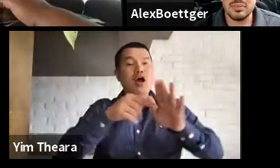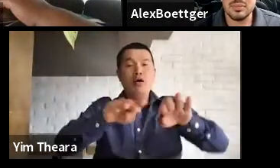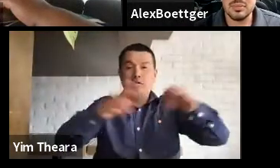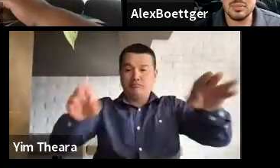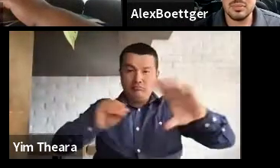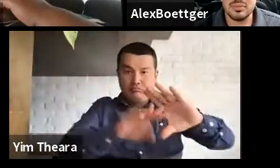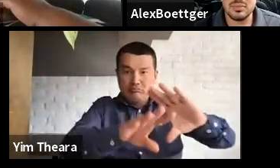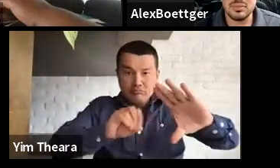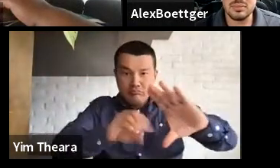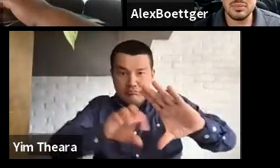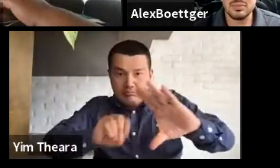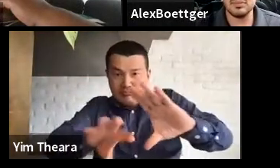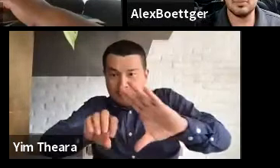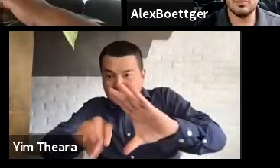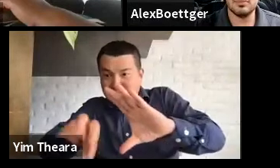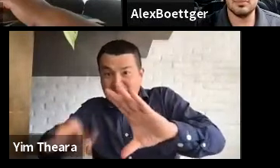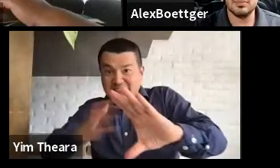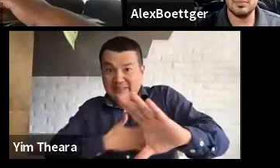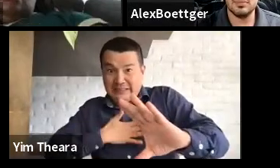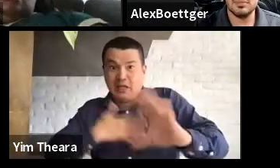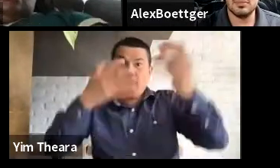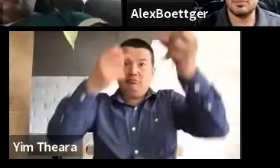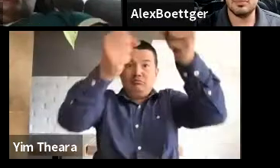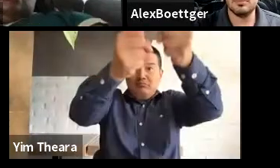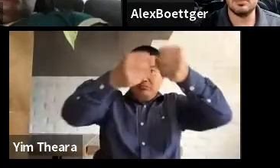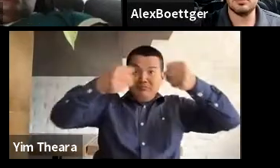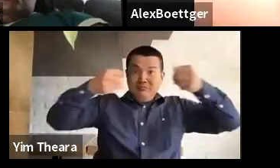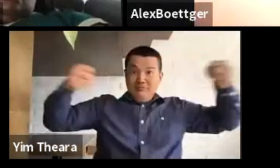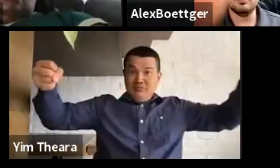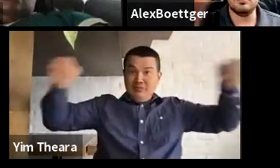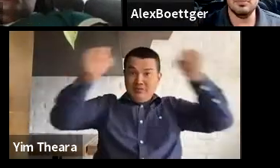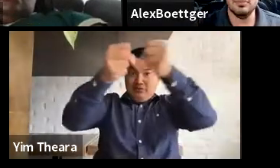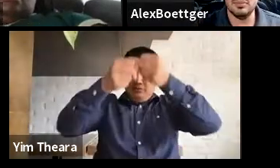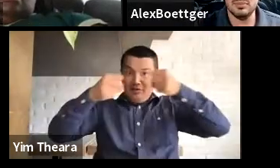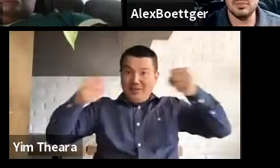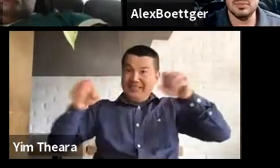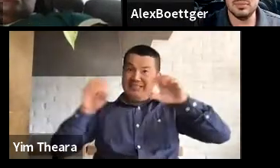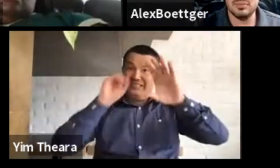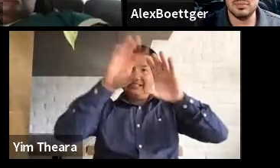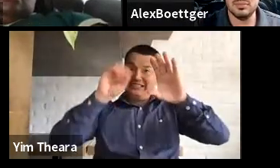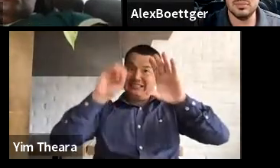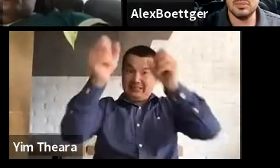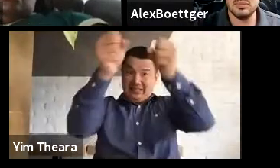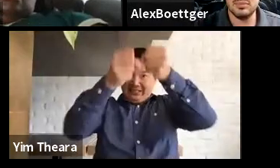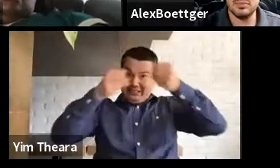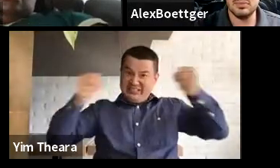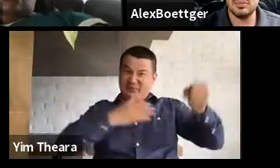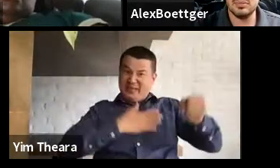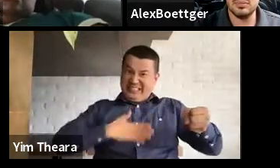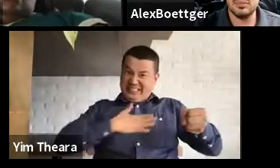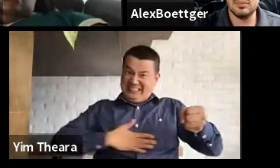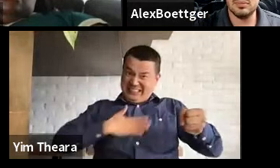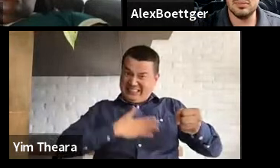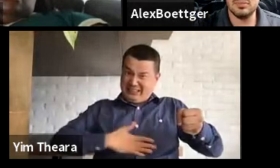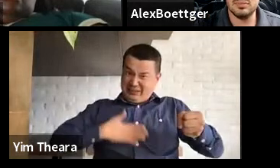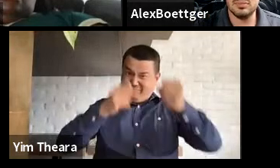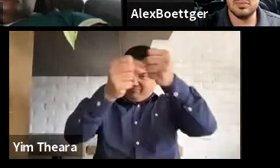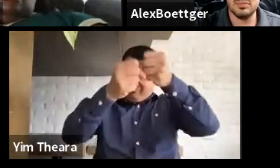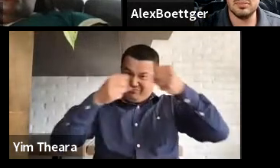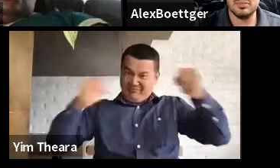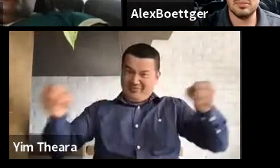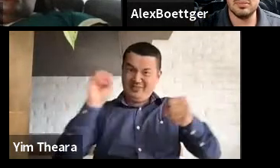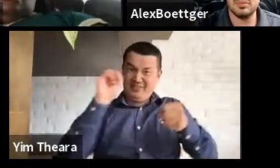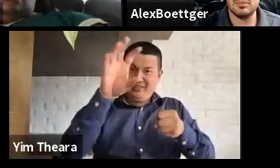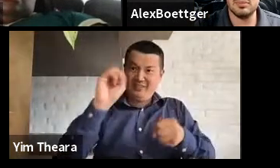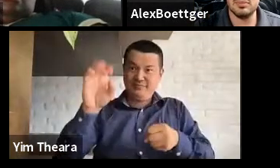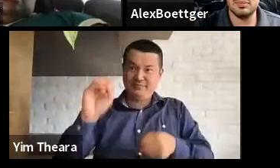Ça dépend quoi, puis ça dépend où les ranger. Ça peut être dans des compartiments séparés, ça peut être dans une armoire. Là, on fait